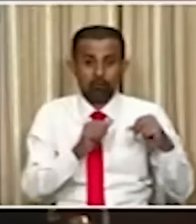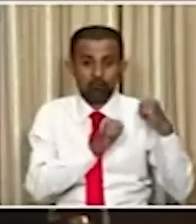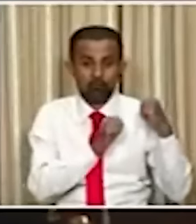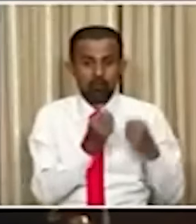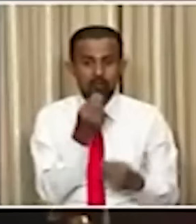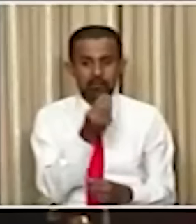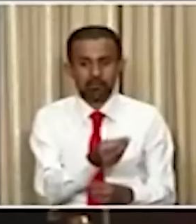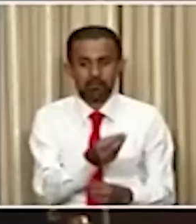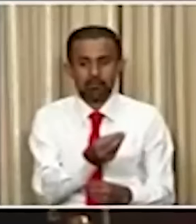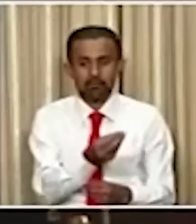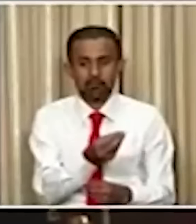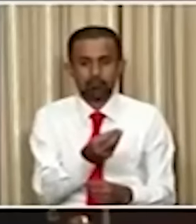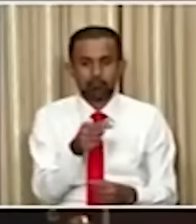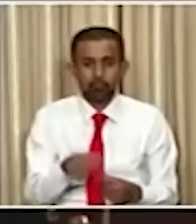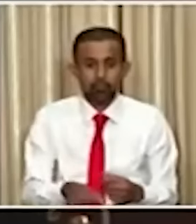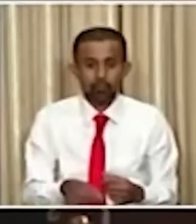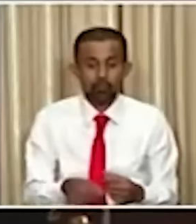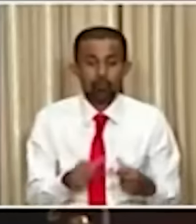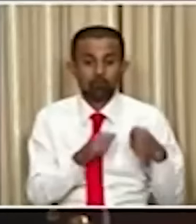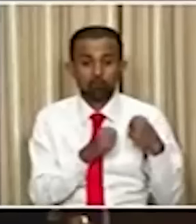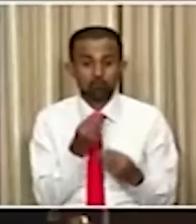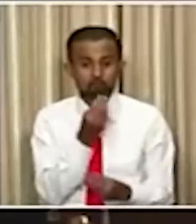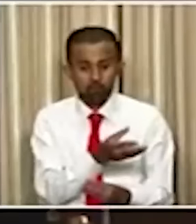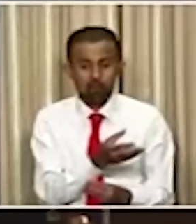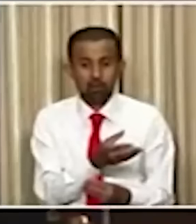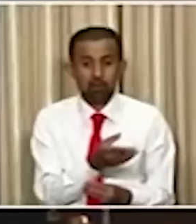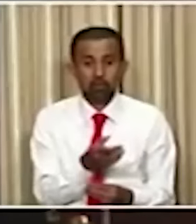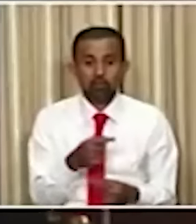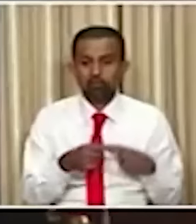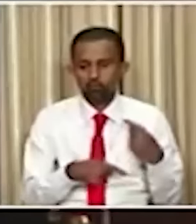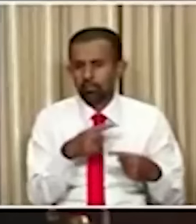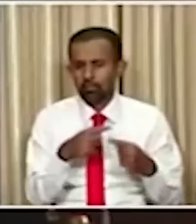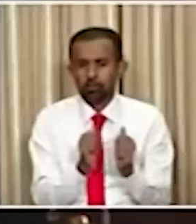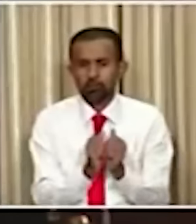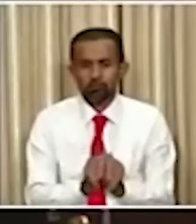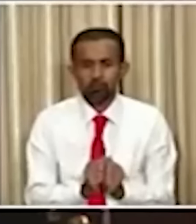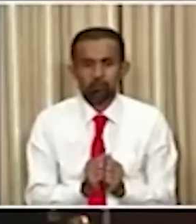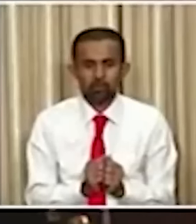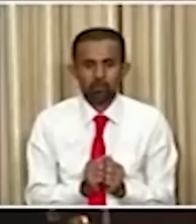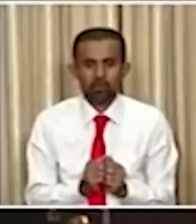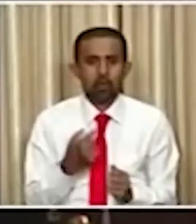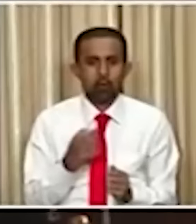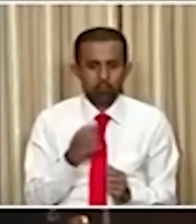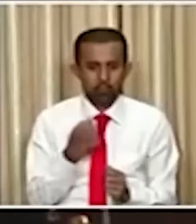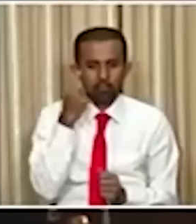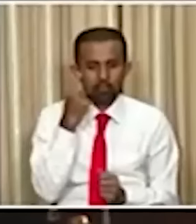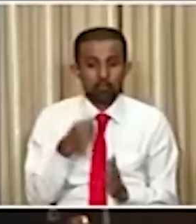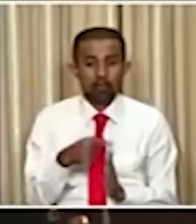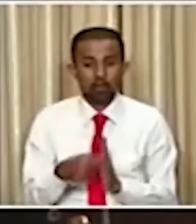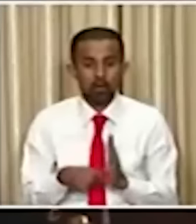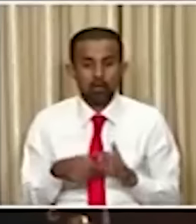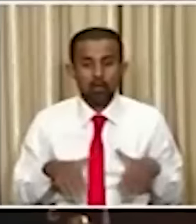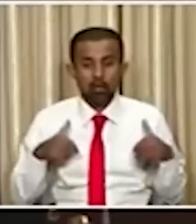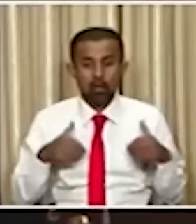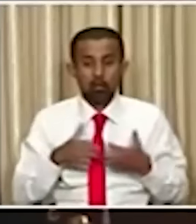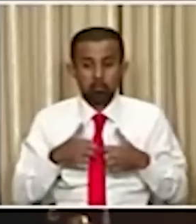Dimasanda, Winwing, Tender Karu and the Vasigan of Dimasanda Tamai, own ticket of Makati to Kore. Abidanova, Mere